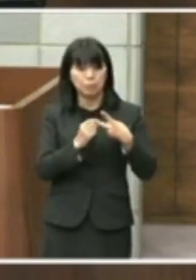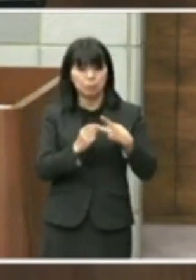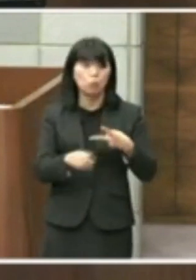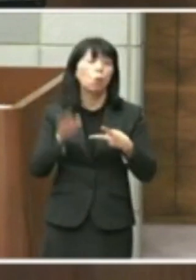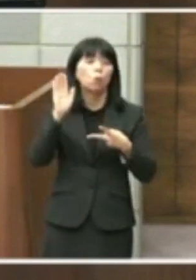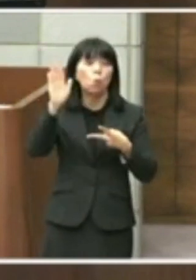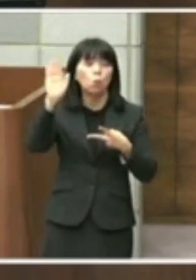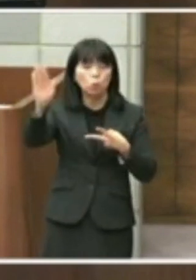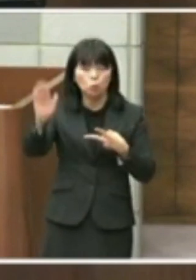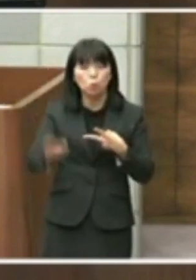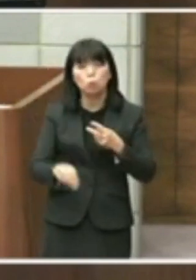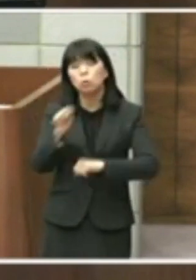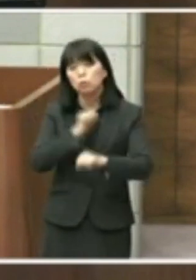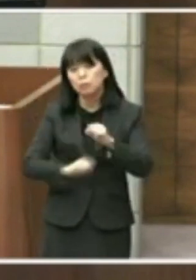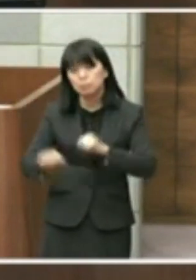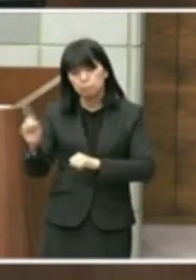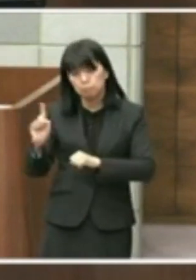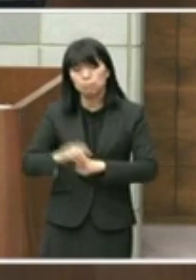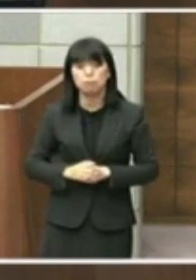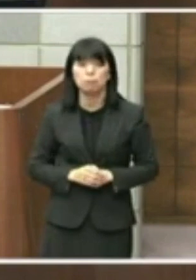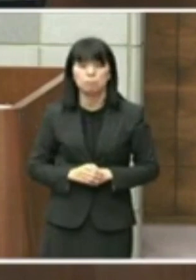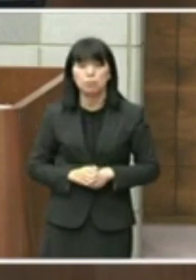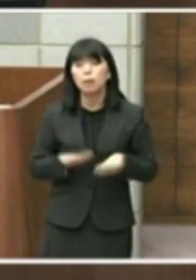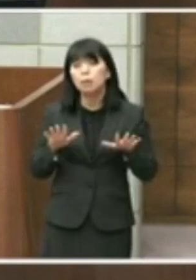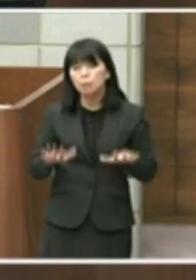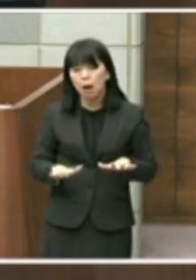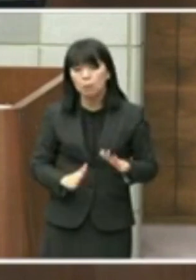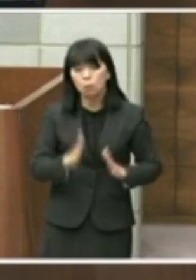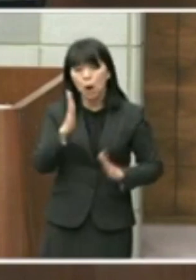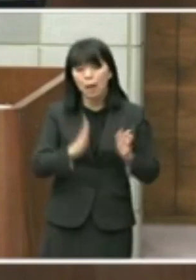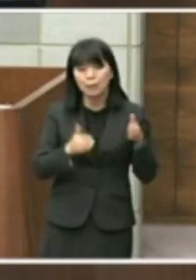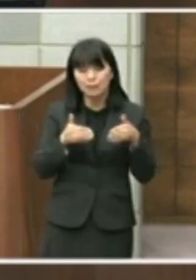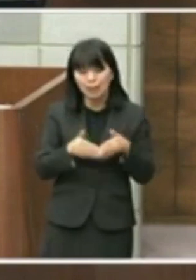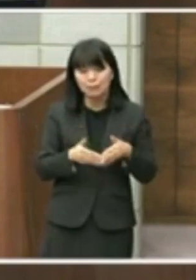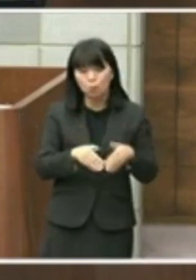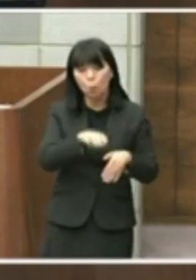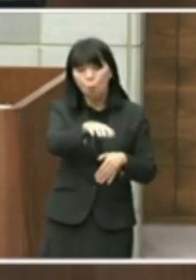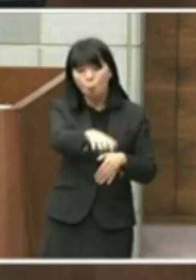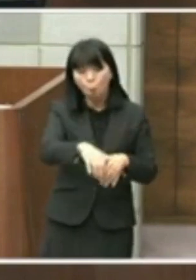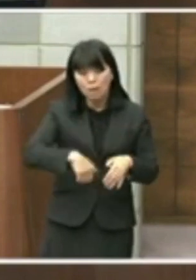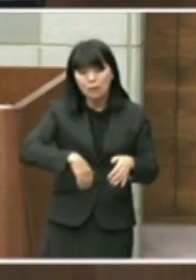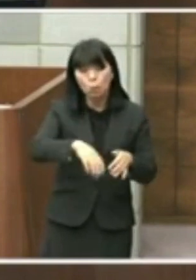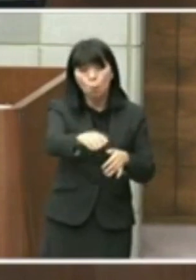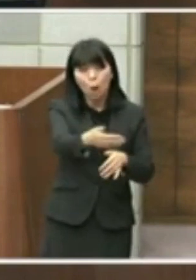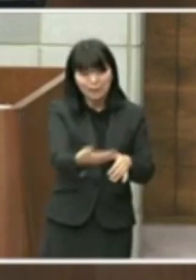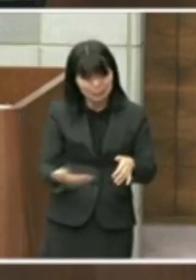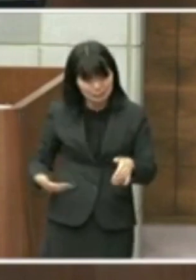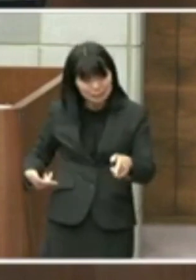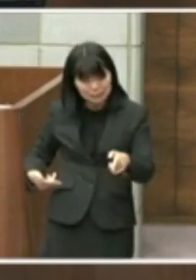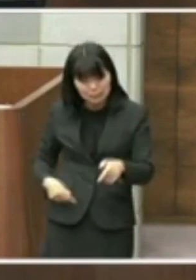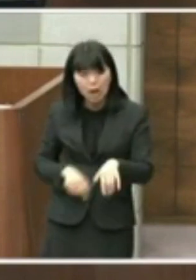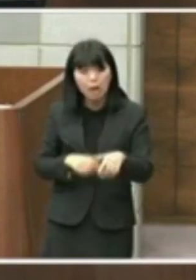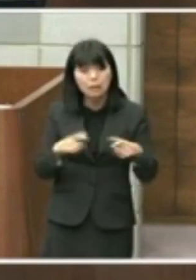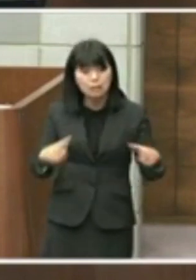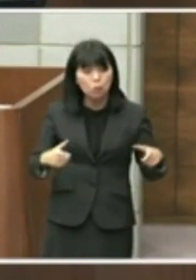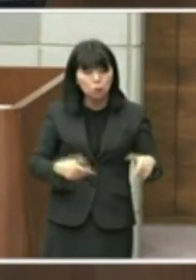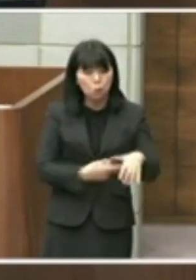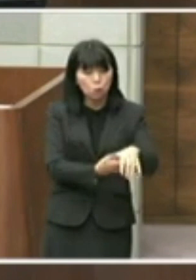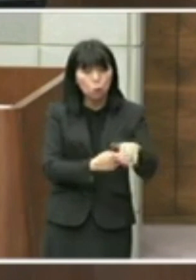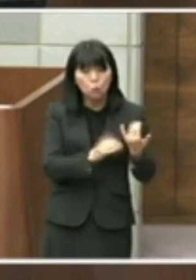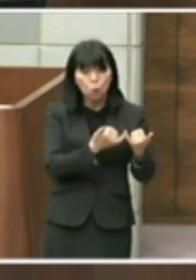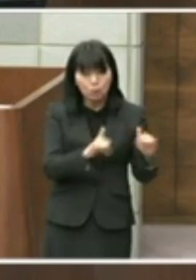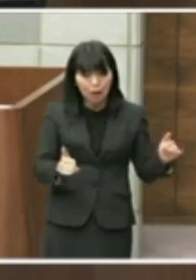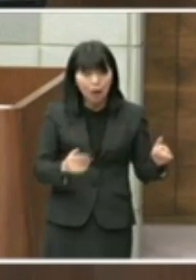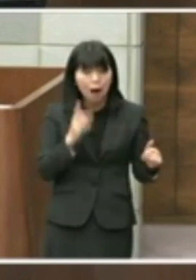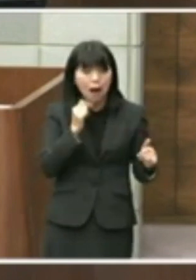後の取り組みについてでございますが、現在林崎堀割は地元の農業者で組織する明石